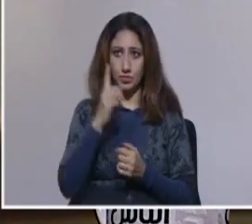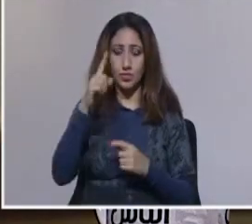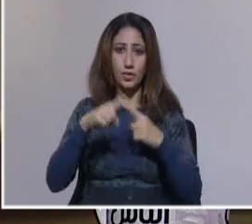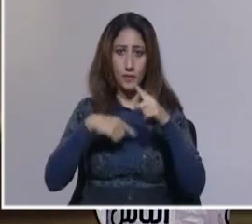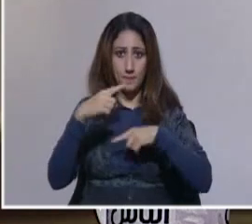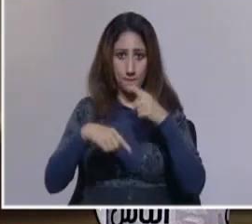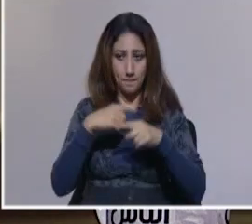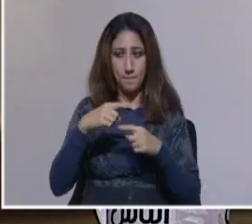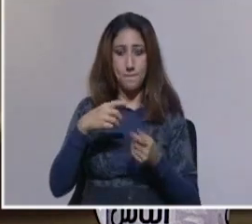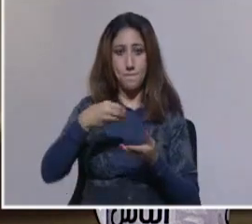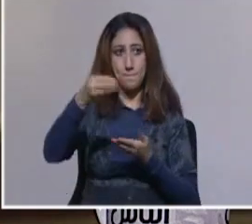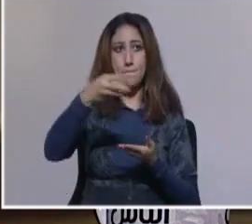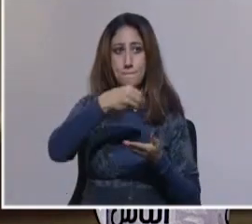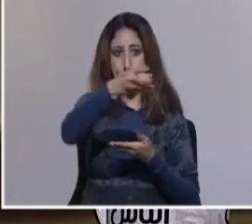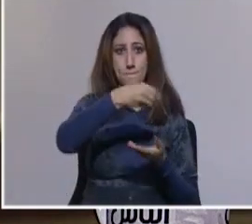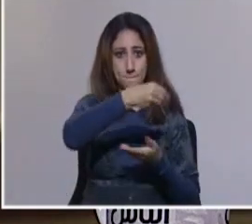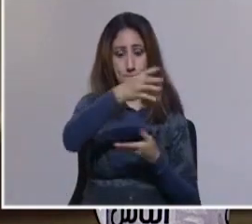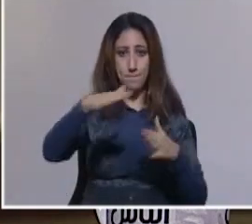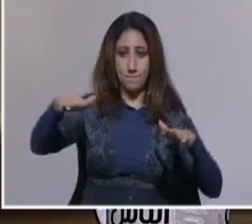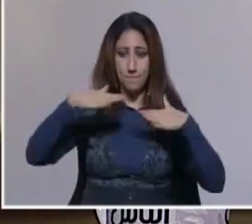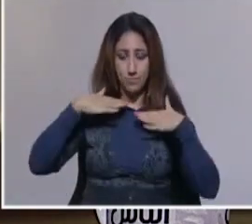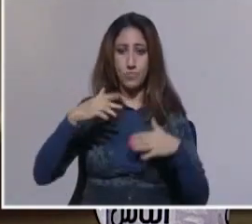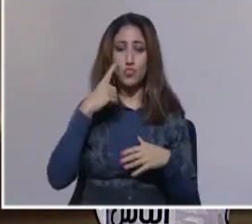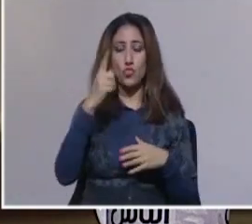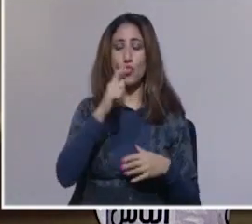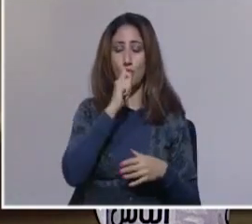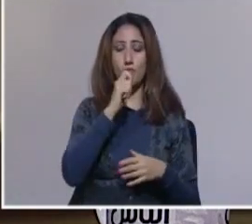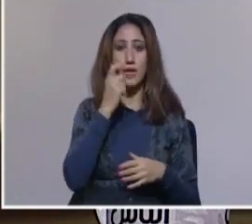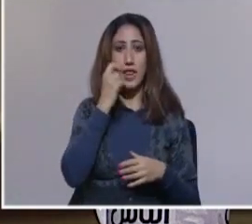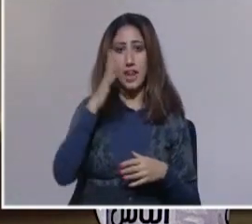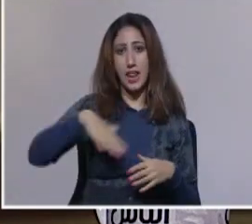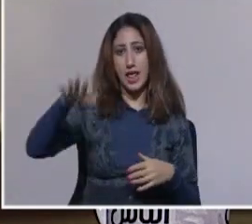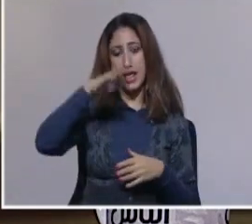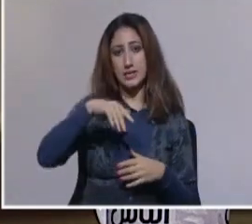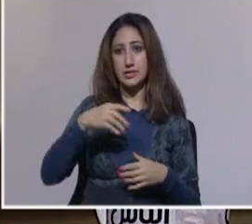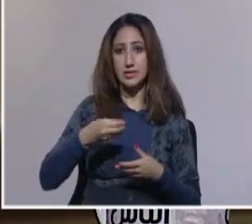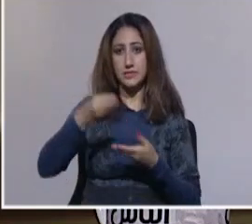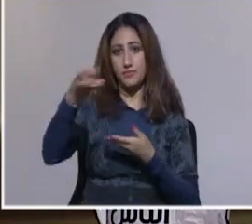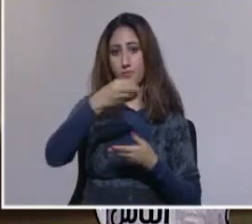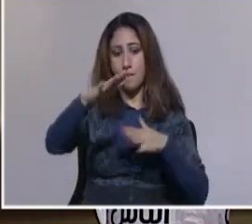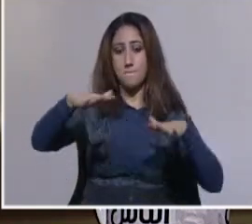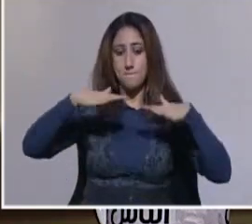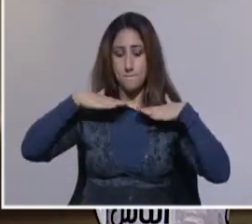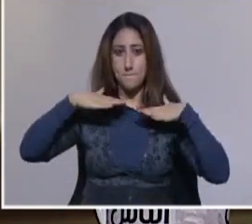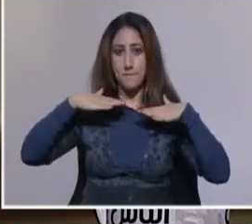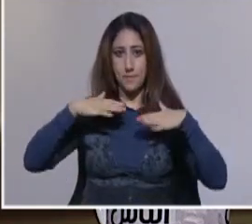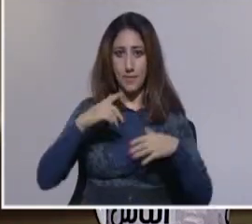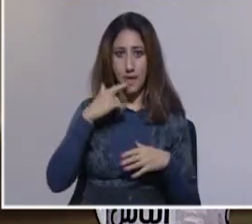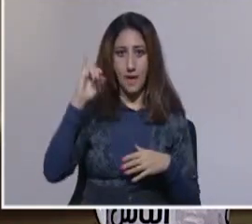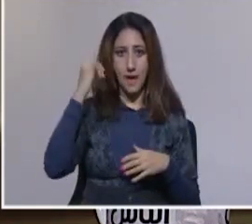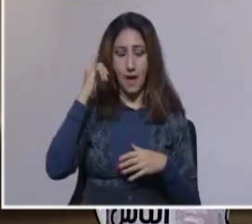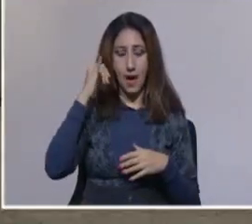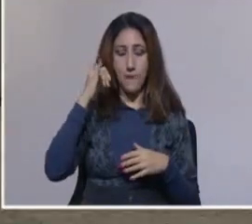بدأنا مشوار التوزيع من فترة، والنهاردة عندنا تقرير نشوف الناس اللي وزعنا عليهم من أهالينا في منطقة عرب